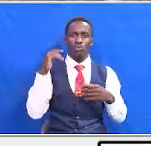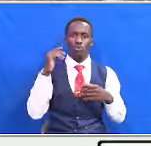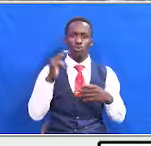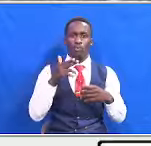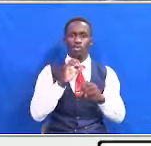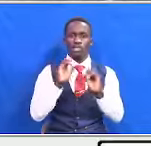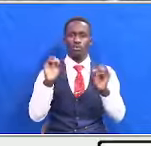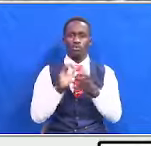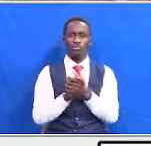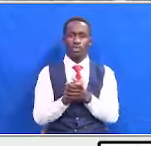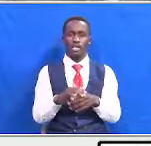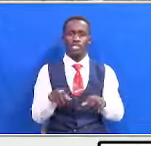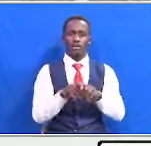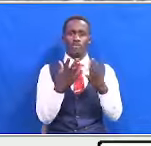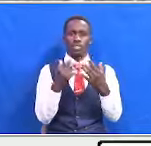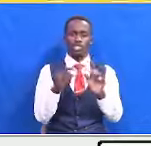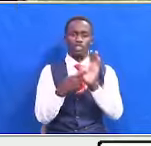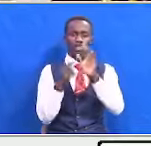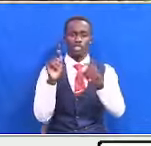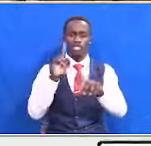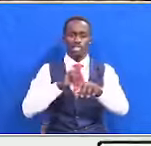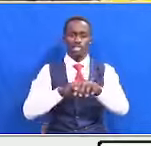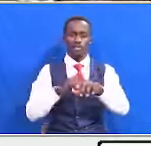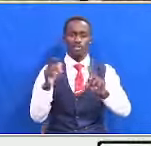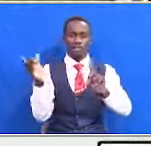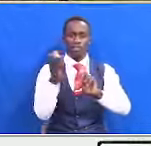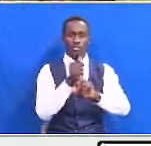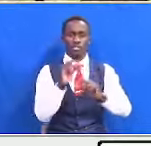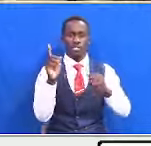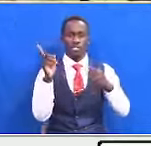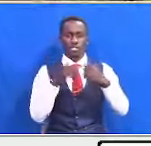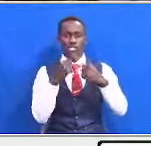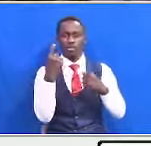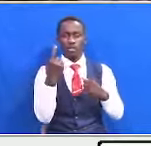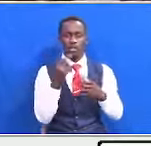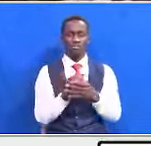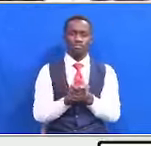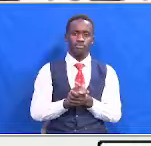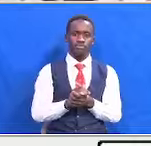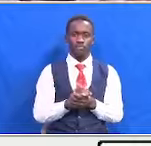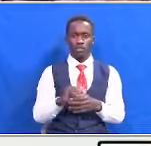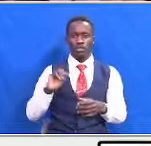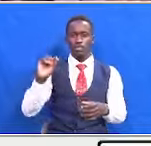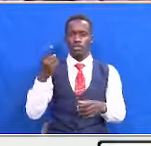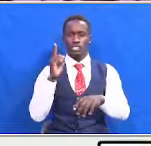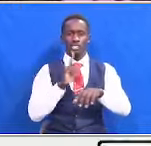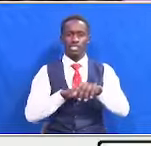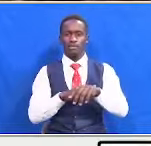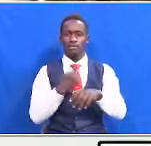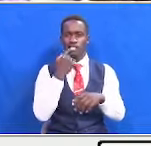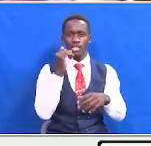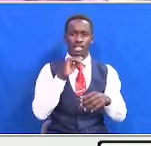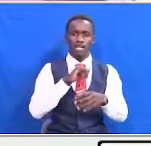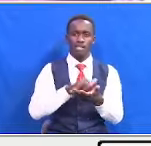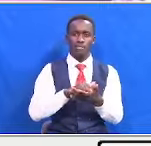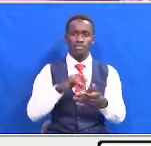katika maandamano hayo vikinakiliwa kuwa 61 kwa mara ya kwanza, Rais William Ruto amekashifu vikali maafisa wa idara